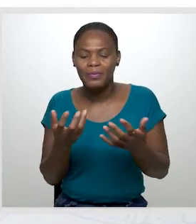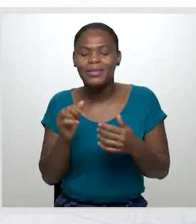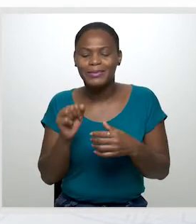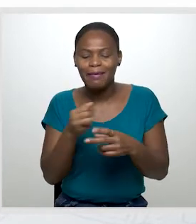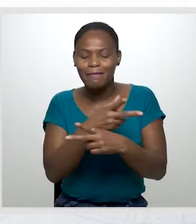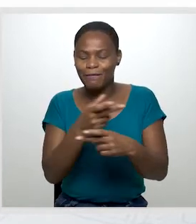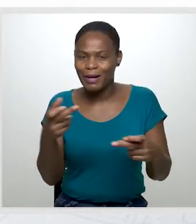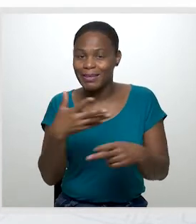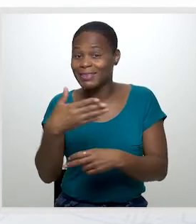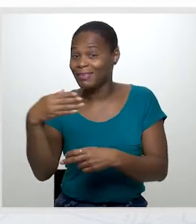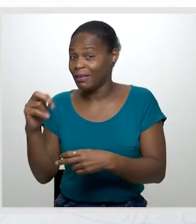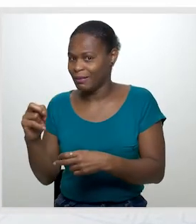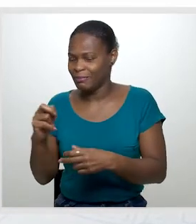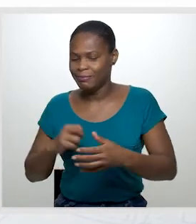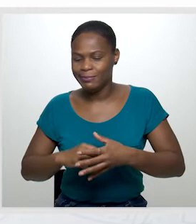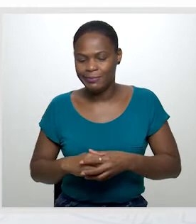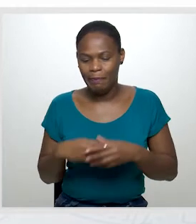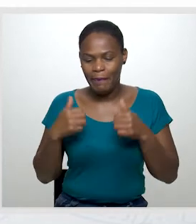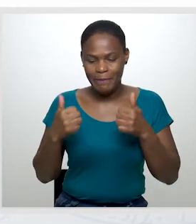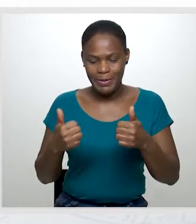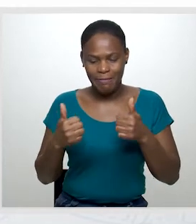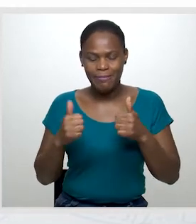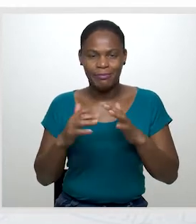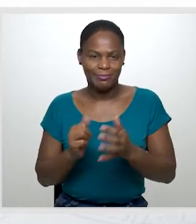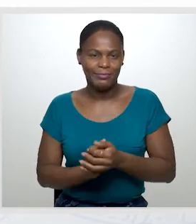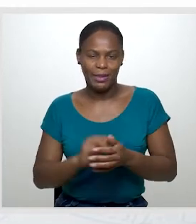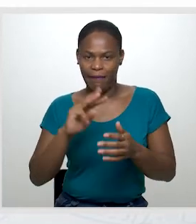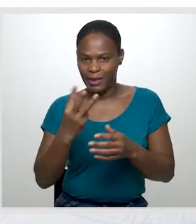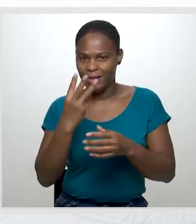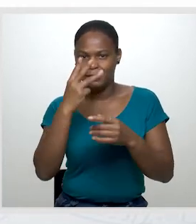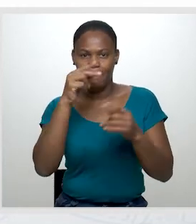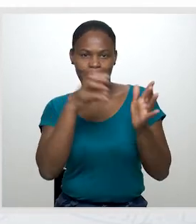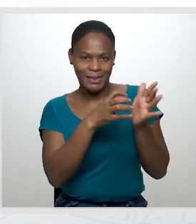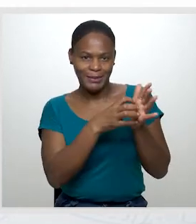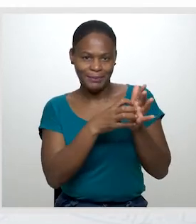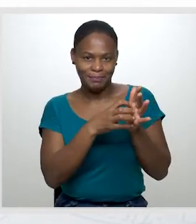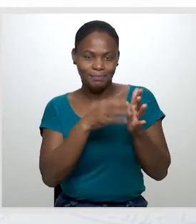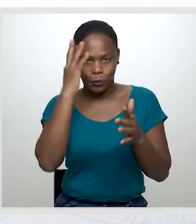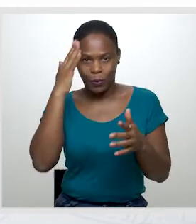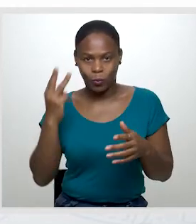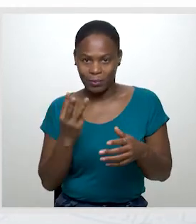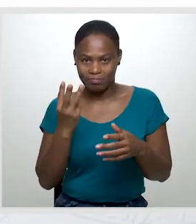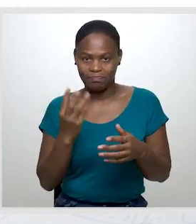la phrase 13. Très bien. Troisième image.